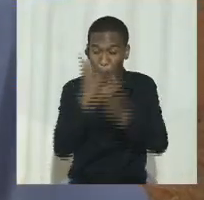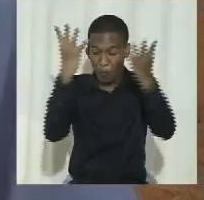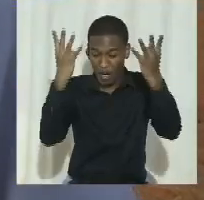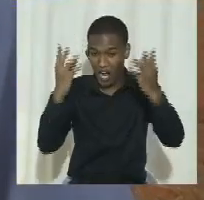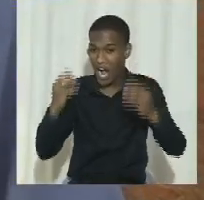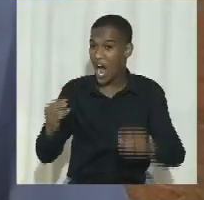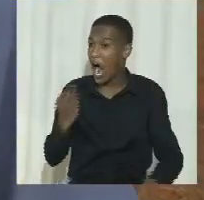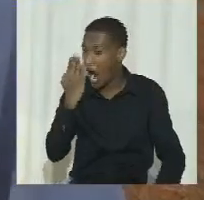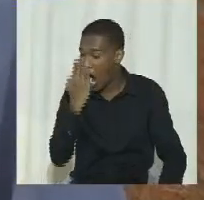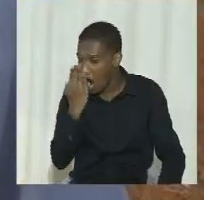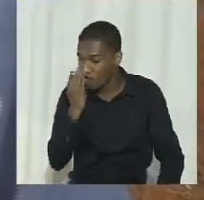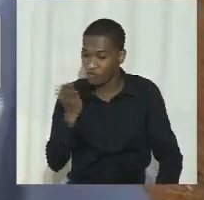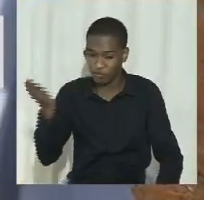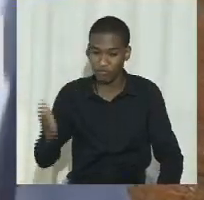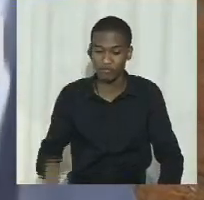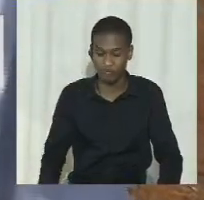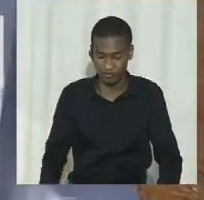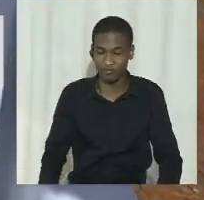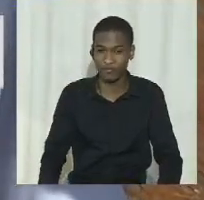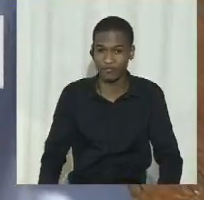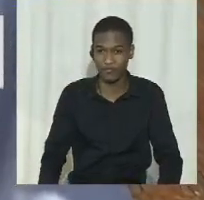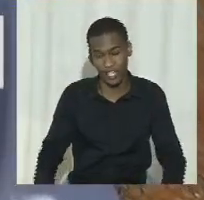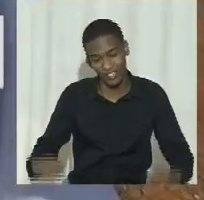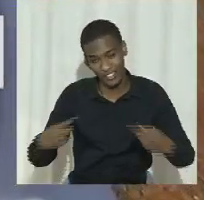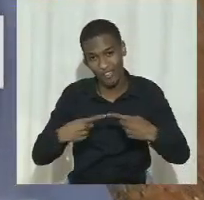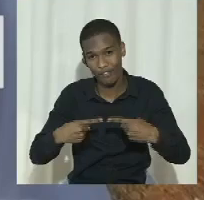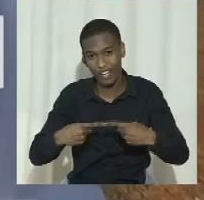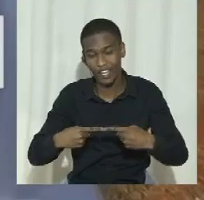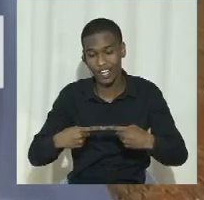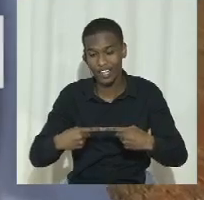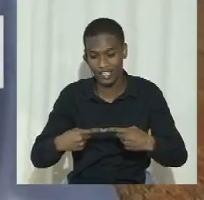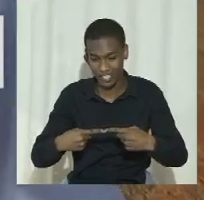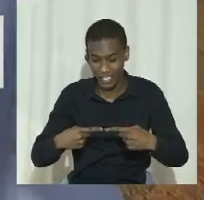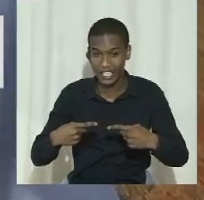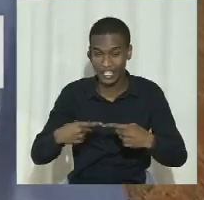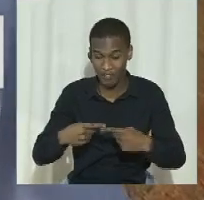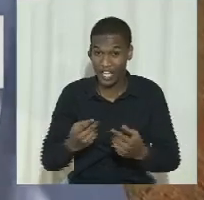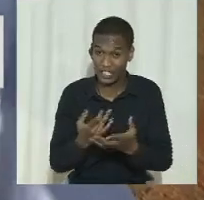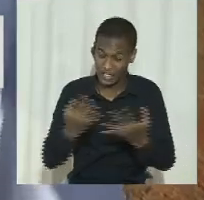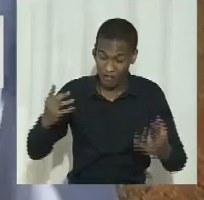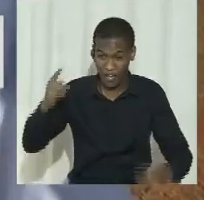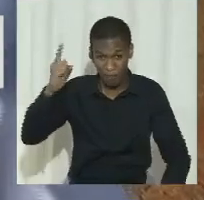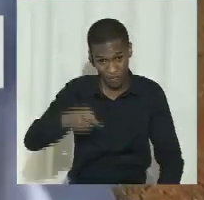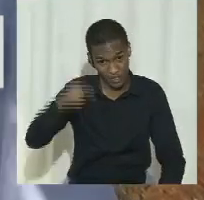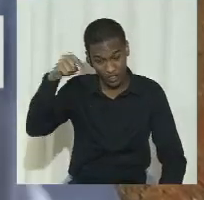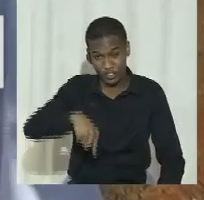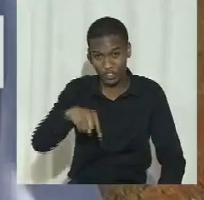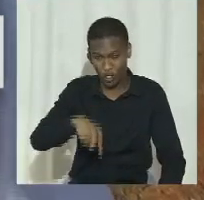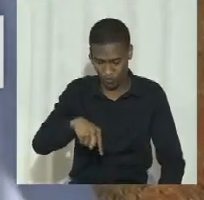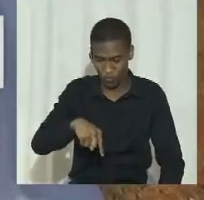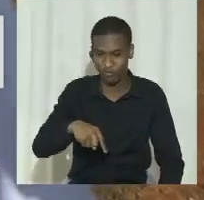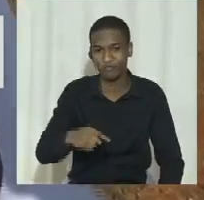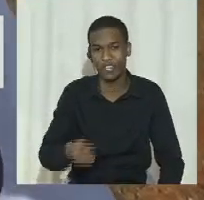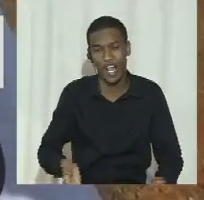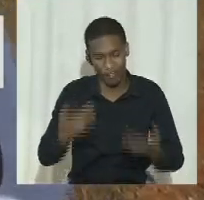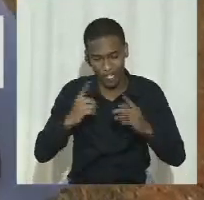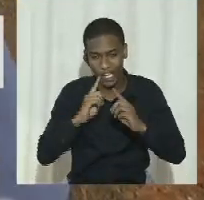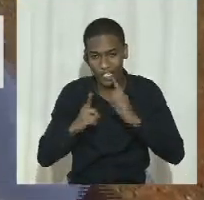no ilazana azy. Fa na izany na tsy zany a lay zava-misy amin'izao fotoana izao zany ny zavatra azo resahana